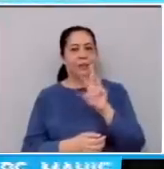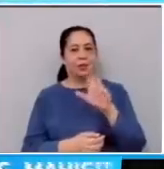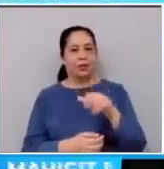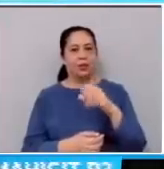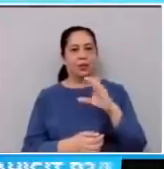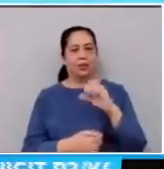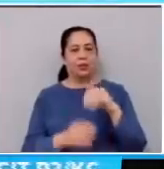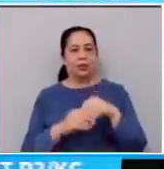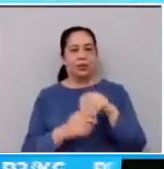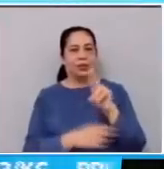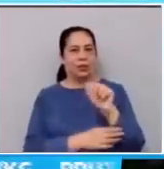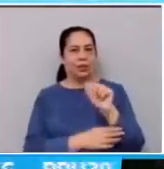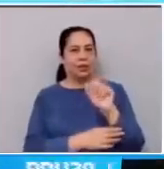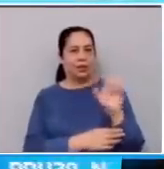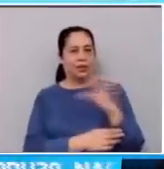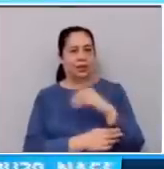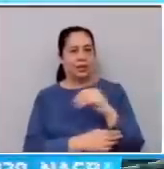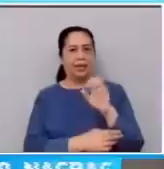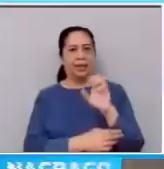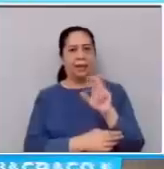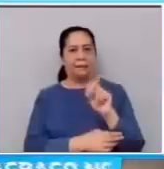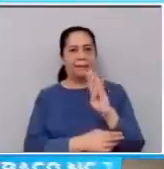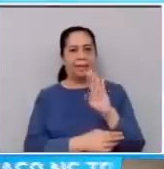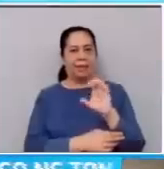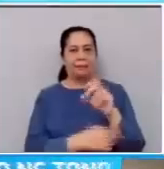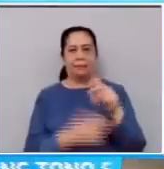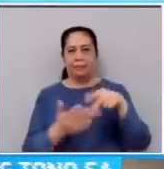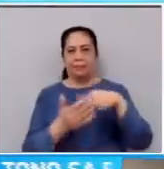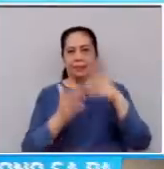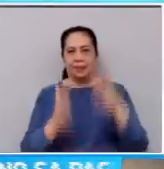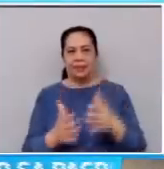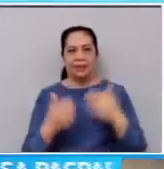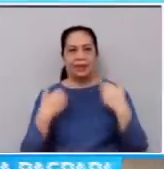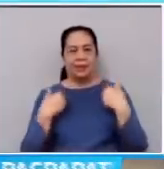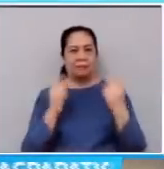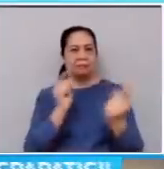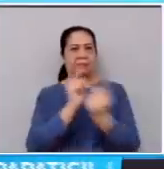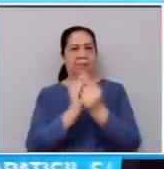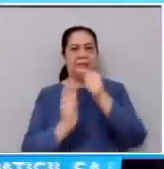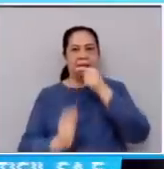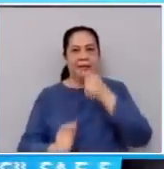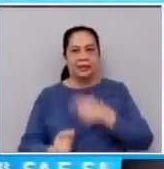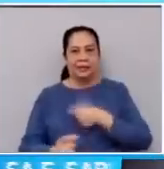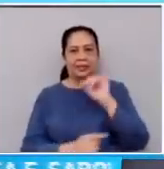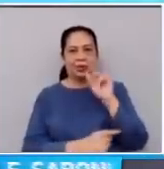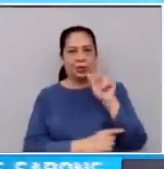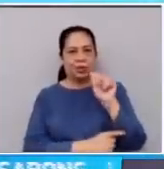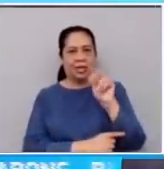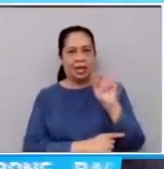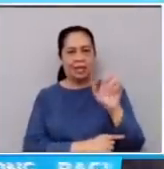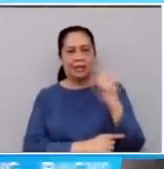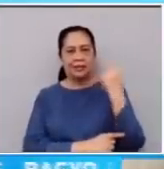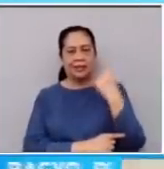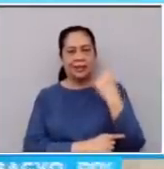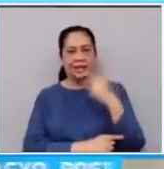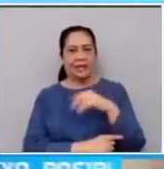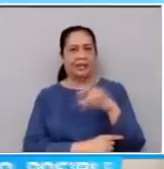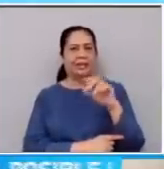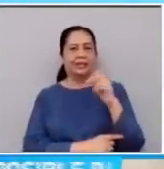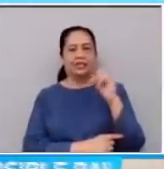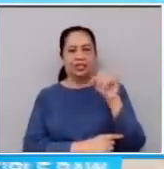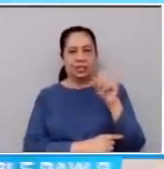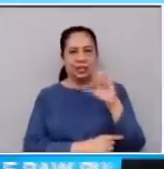UAE, and MDM Dancers. May meet and greet din sina Julianne, Sian at Jessica sa mga